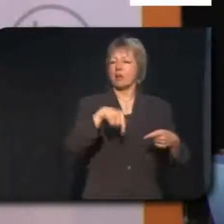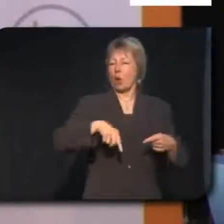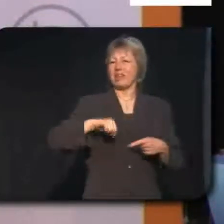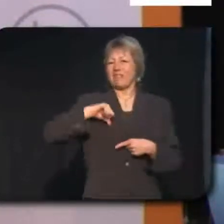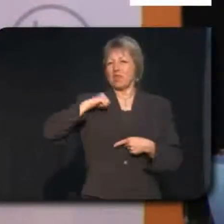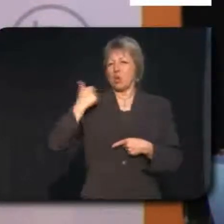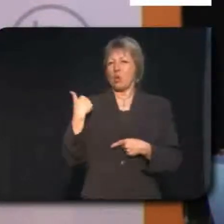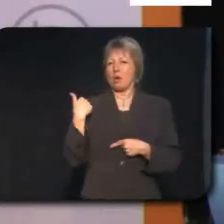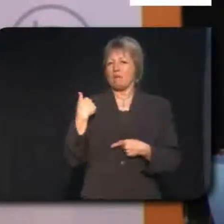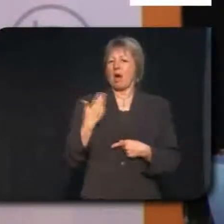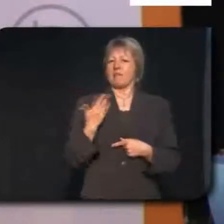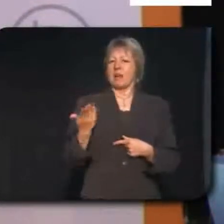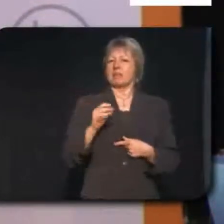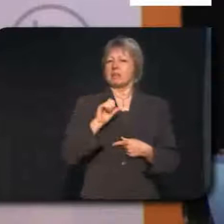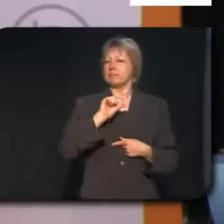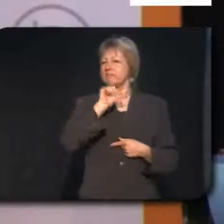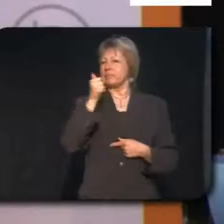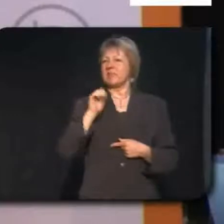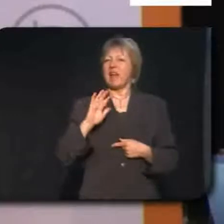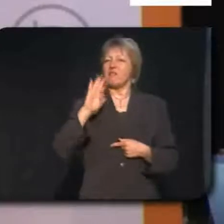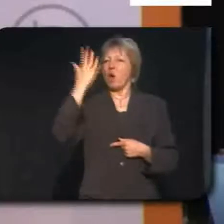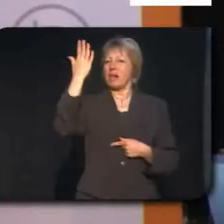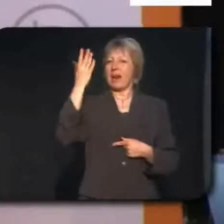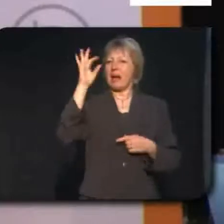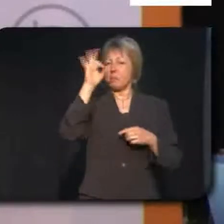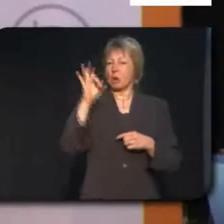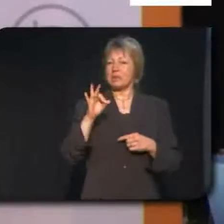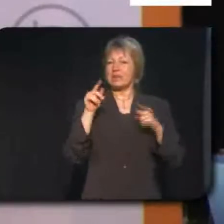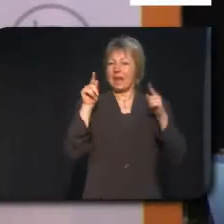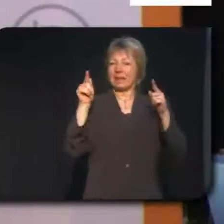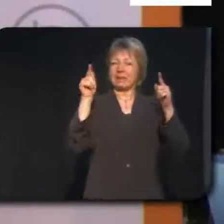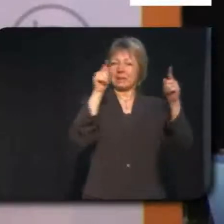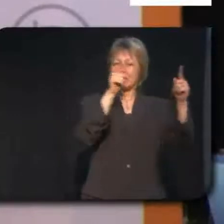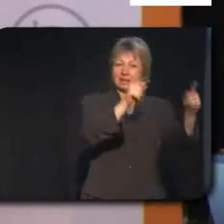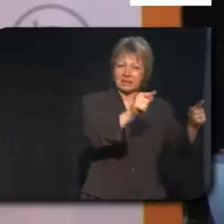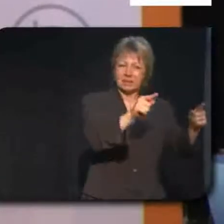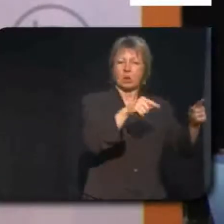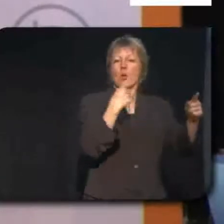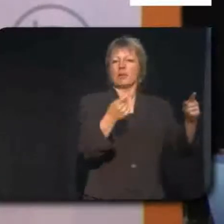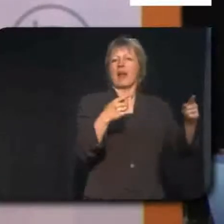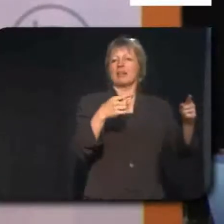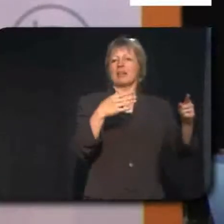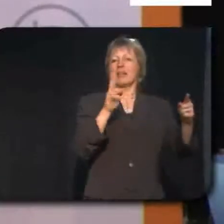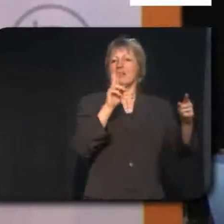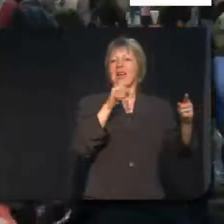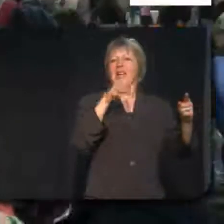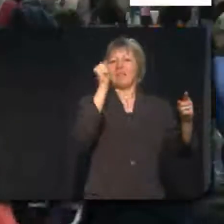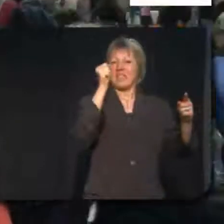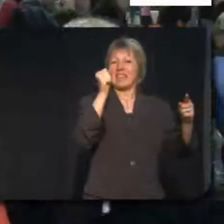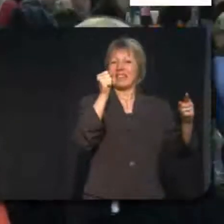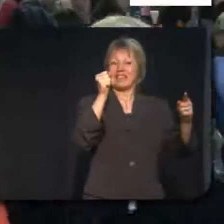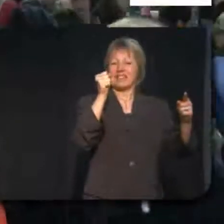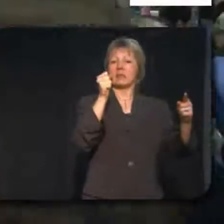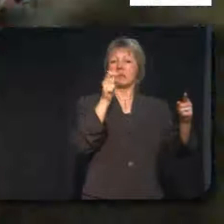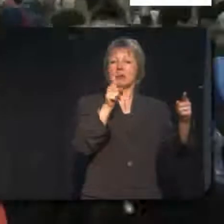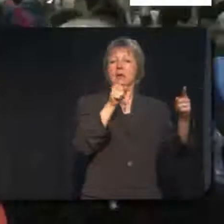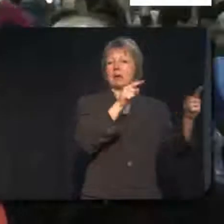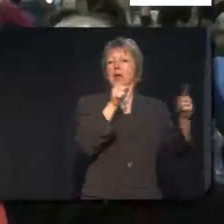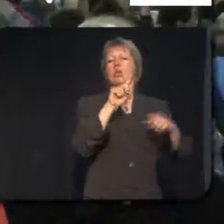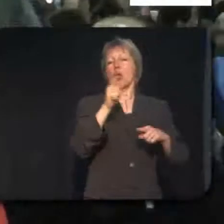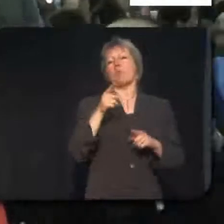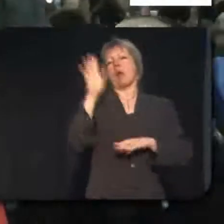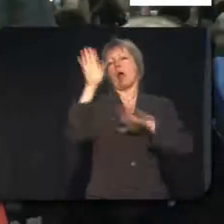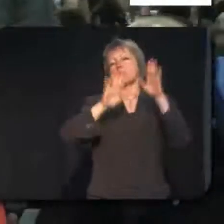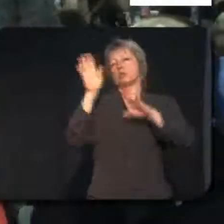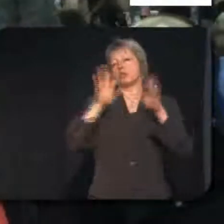den Gewinner aus dieser Abstimmung erneut zur Abstimmung stellen ja dann stimmt ihr aber doch zwei Blöcke also zwei